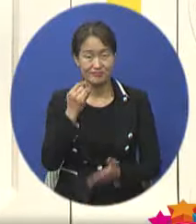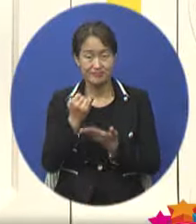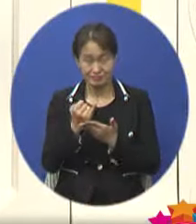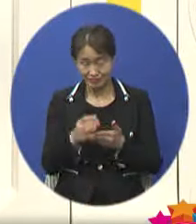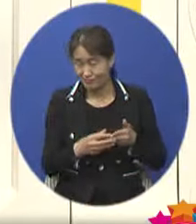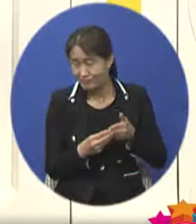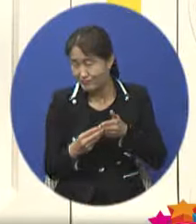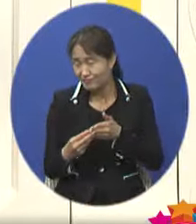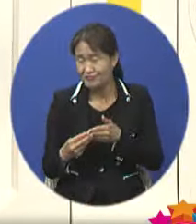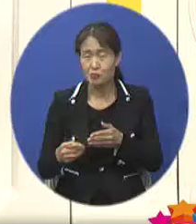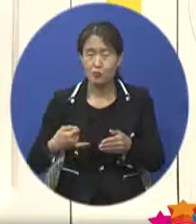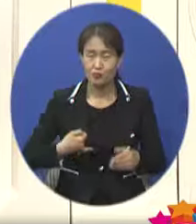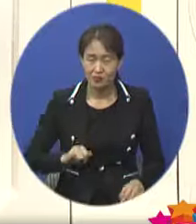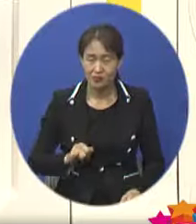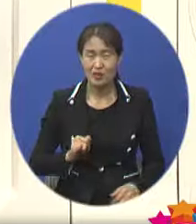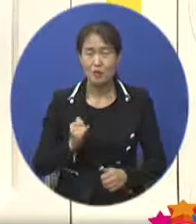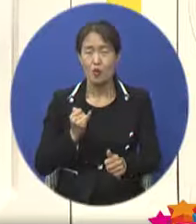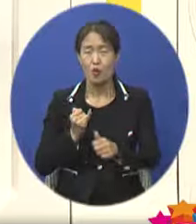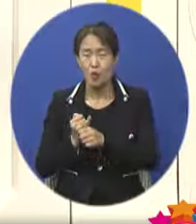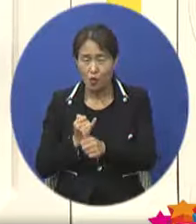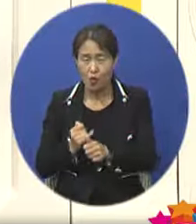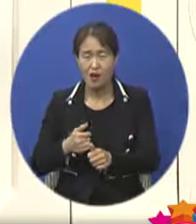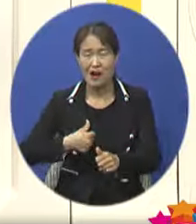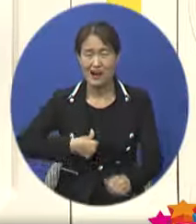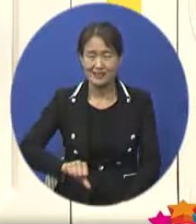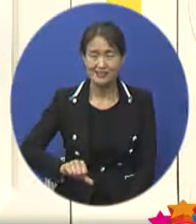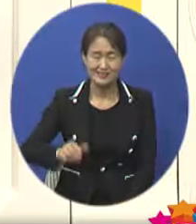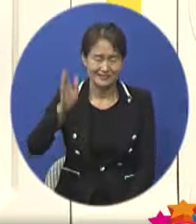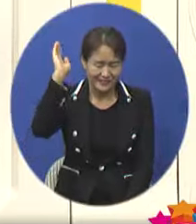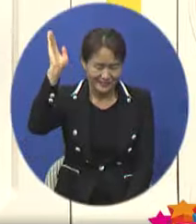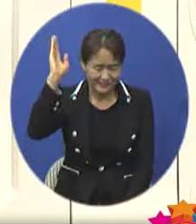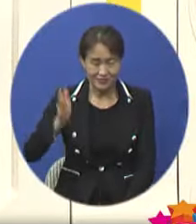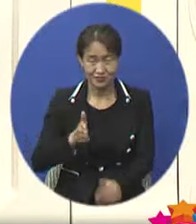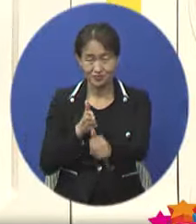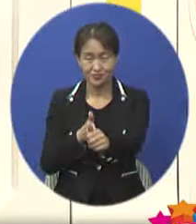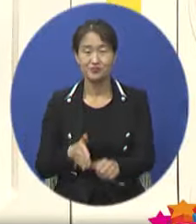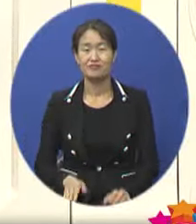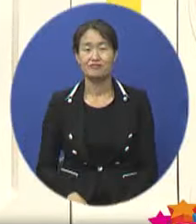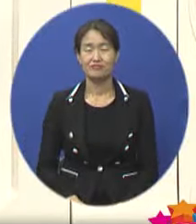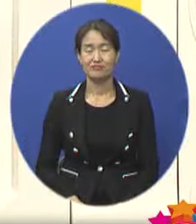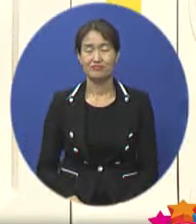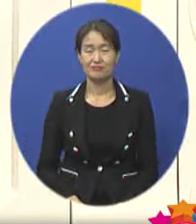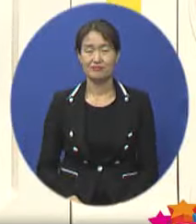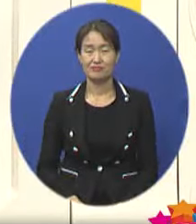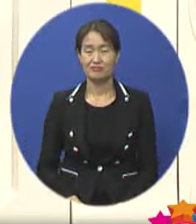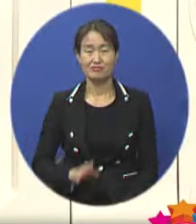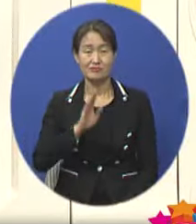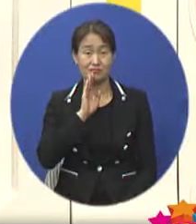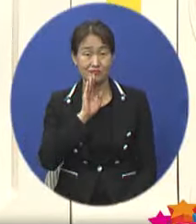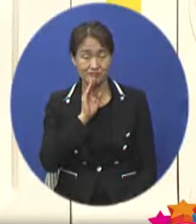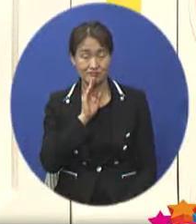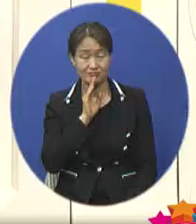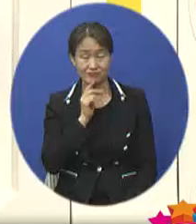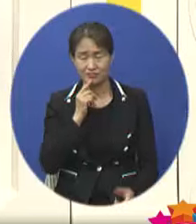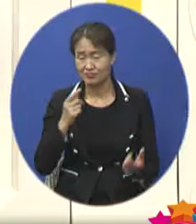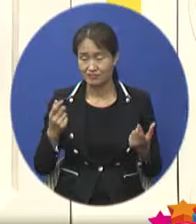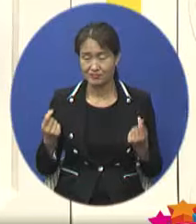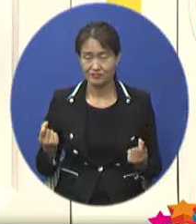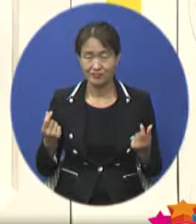모시고 다니는 따님 사이 아들한테 한 말씀 하시건 노래하시. 예. 뭐 이렇게